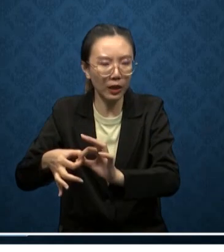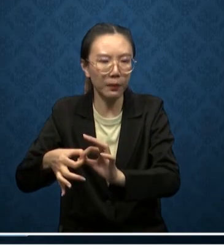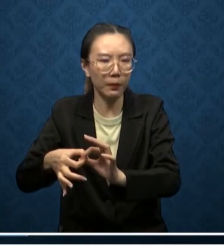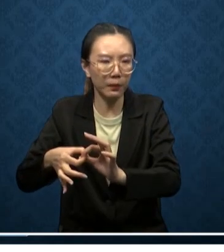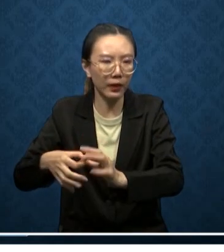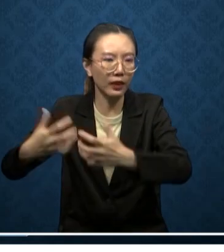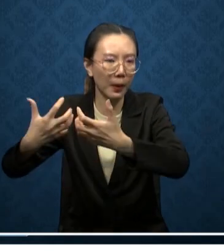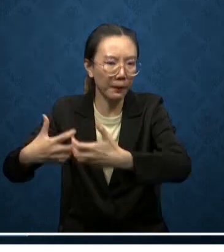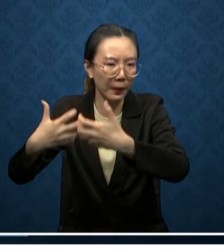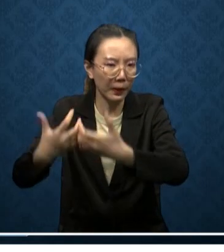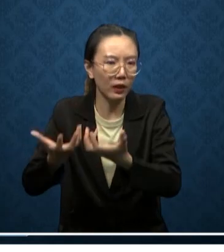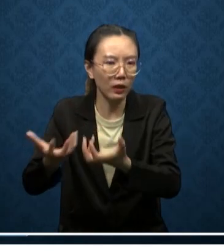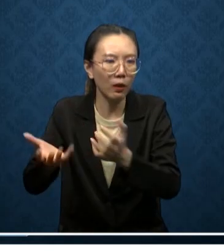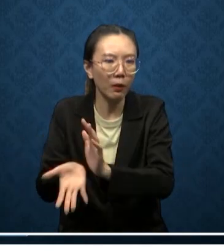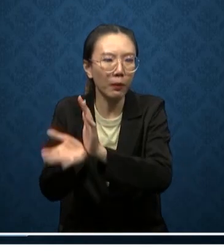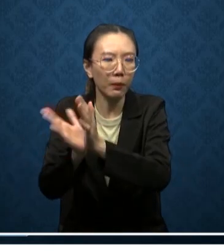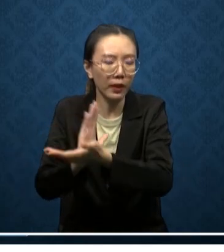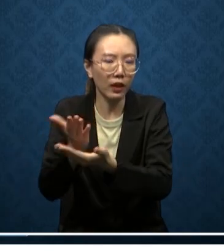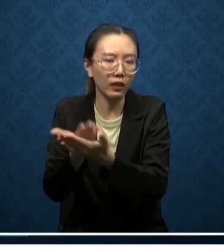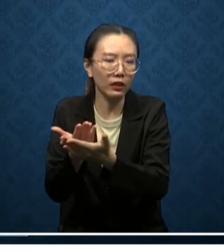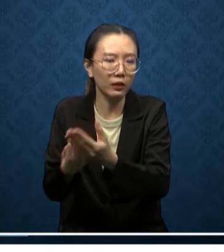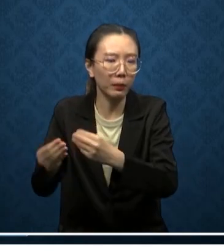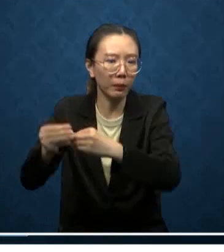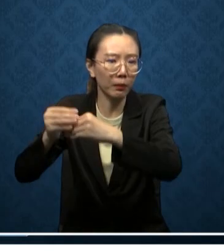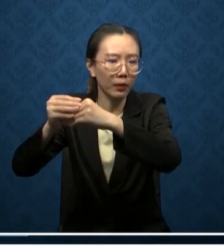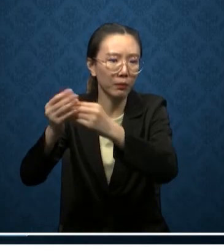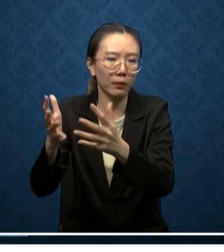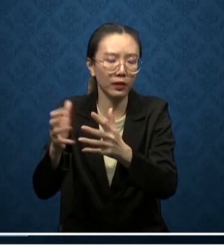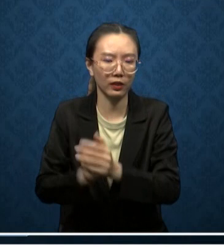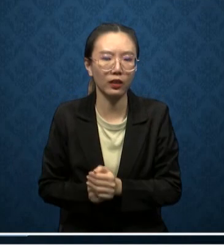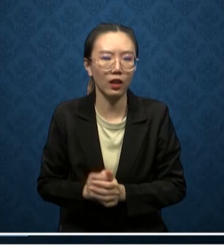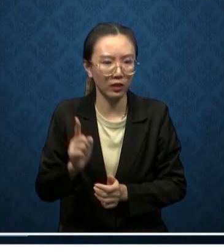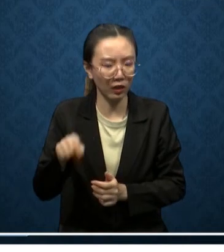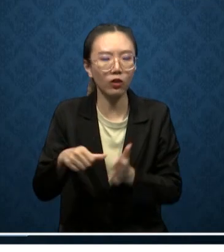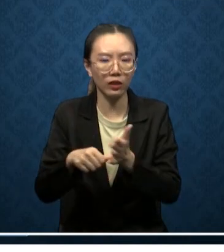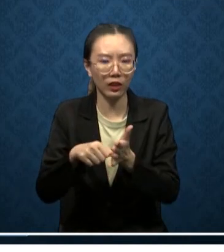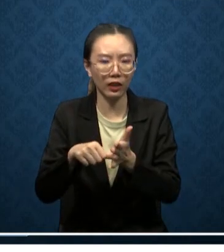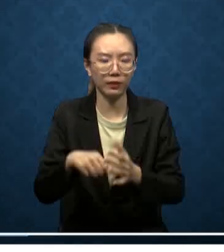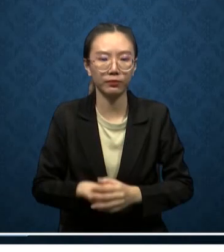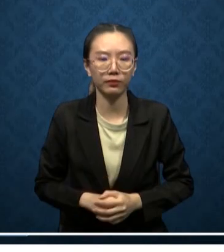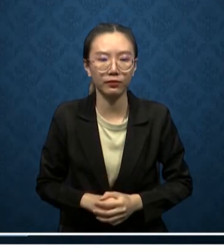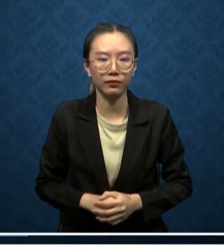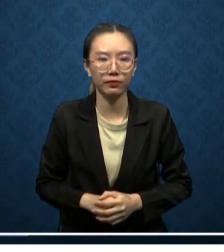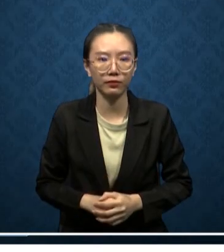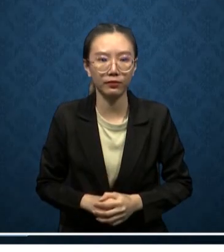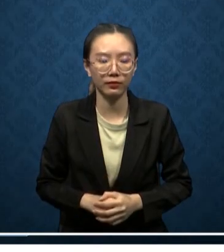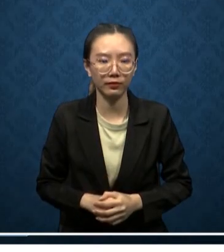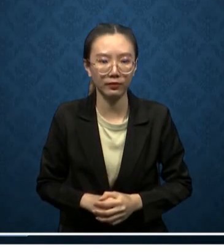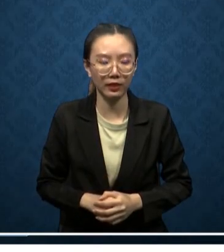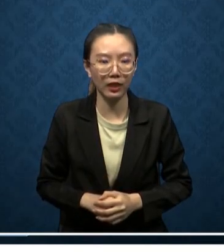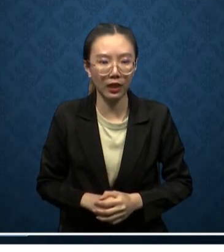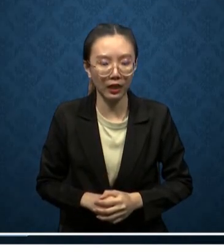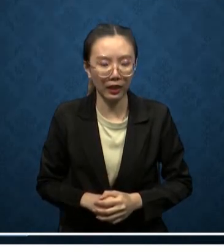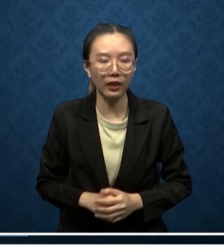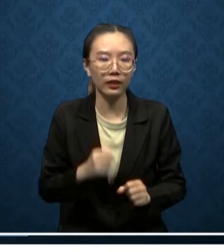นำไปสู่การแปรรูปเพิ่มผลผลิตเพื่อมมูลค่าโดยการแปรรูปได้อันเนี้ยคงจะต้องมีการแก้ไขแม้แต่เรื่องการสร้างความเข้งแหงกับ